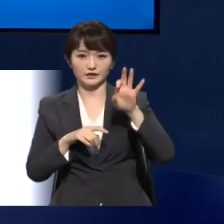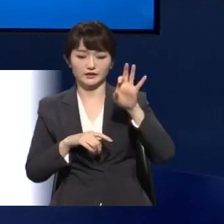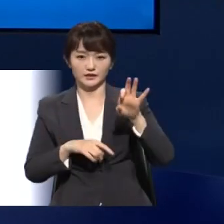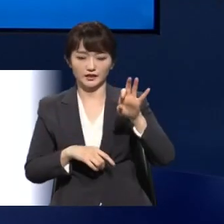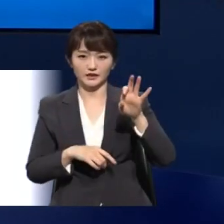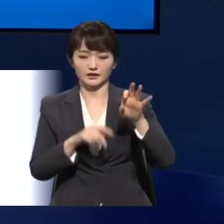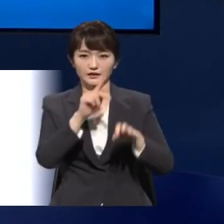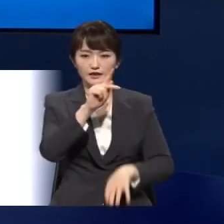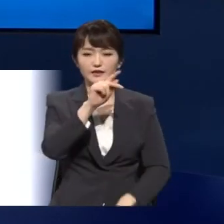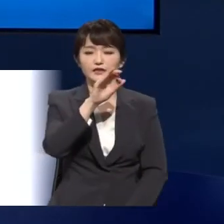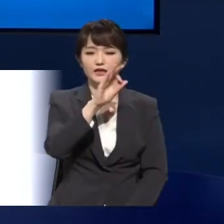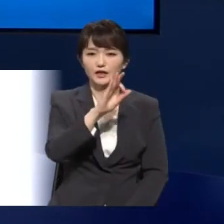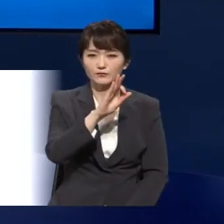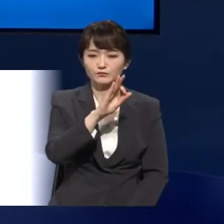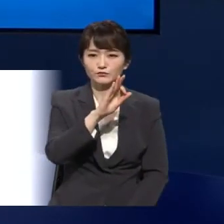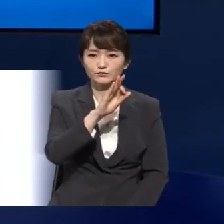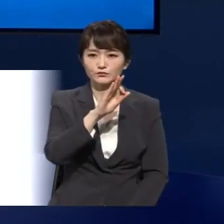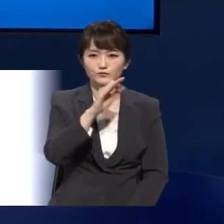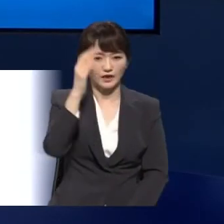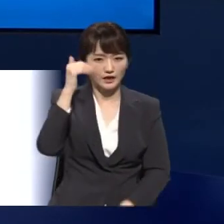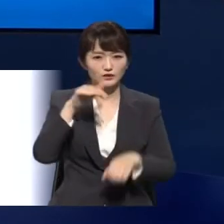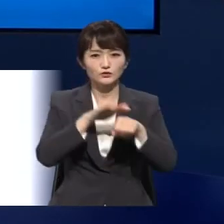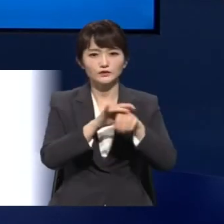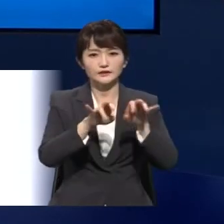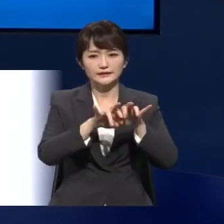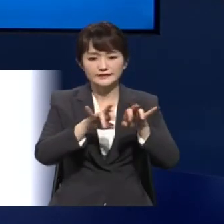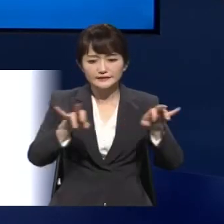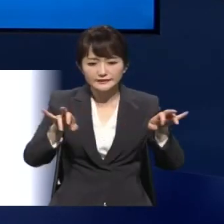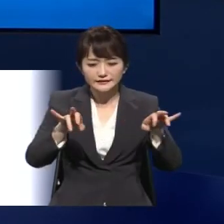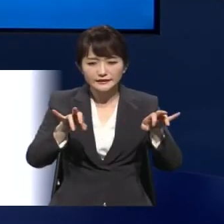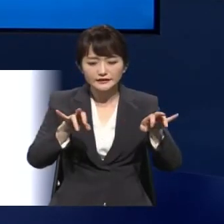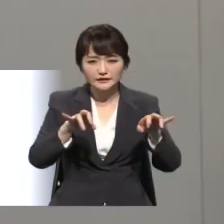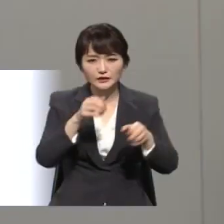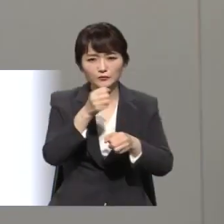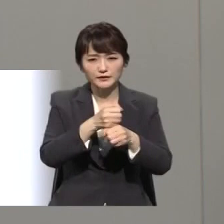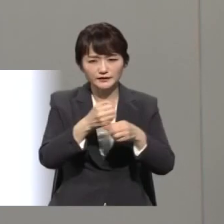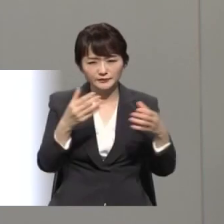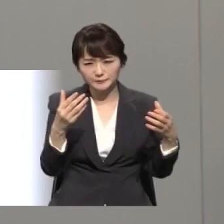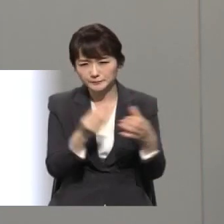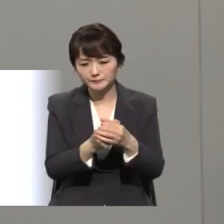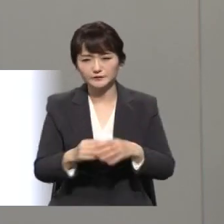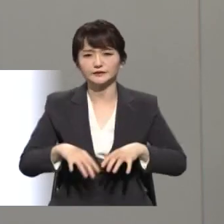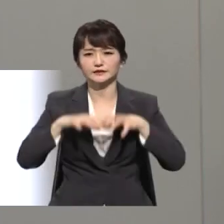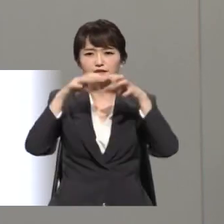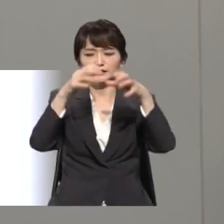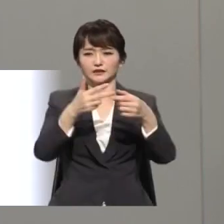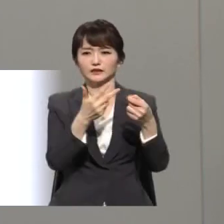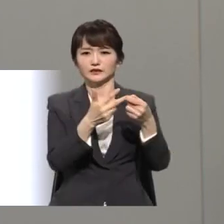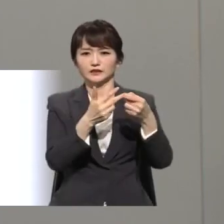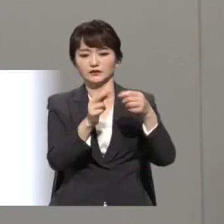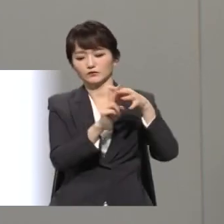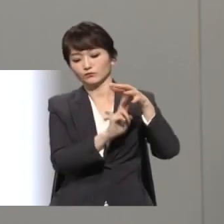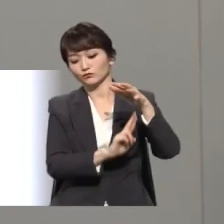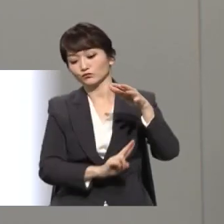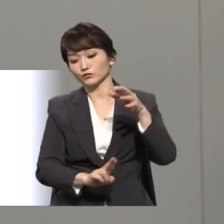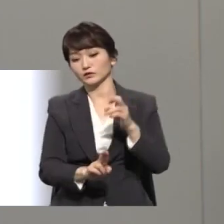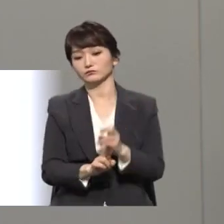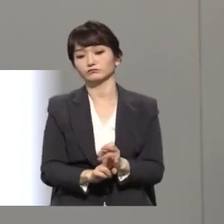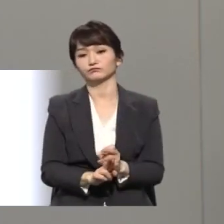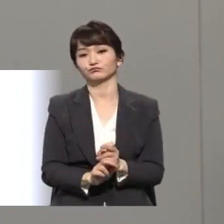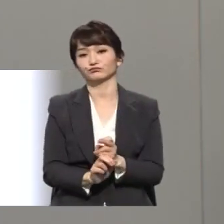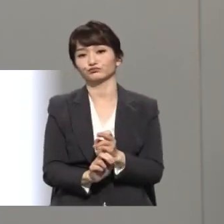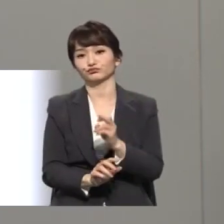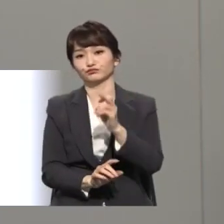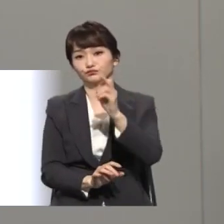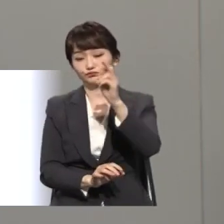전투기 이가 시 대기가 완성됐습니다 세계 7번째로 잠수함에서 발사 발사되는 slb n